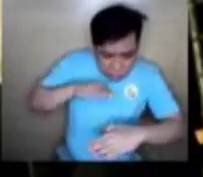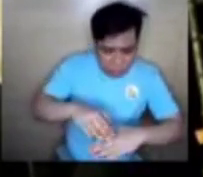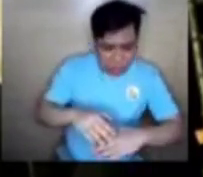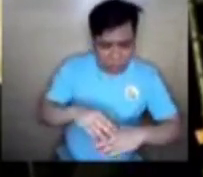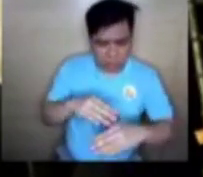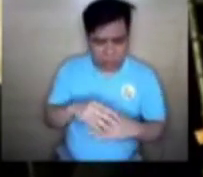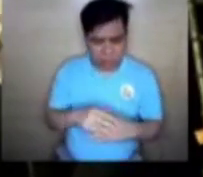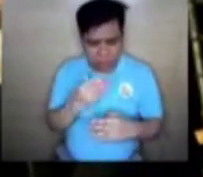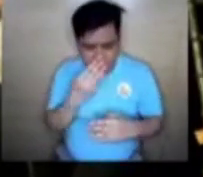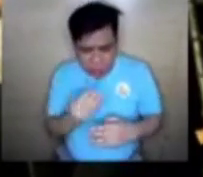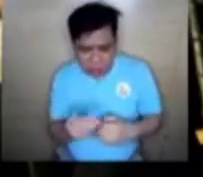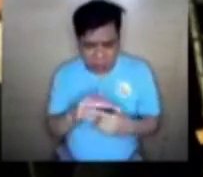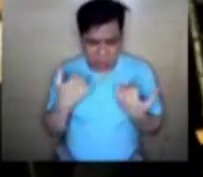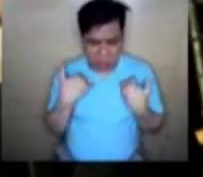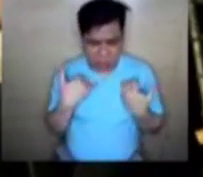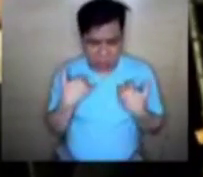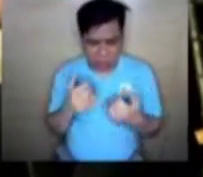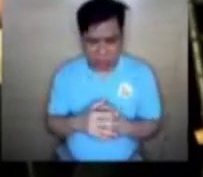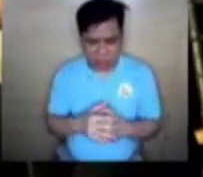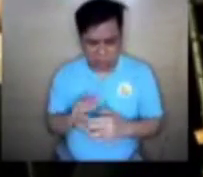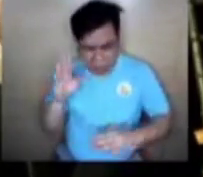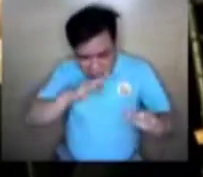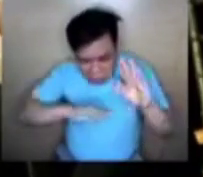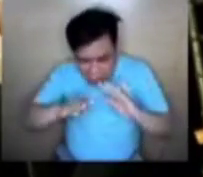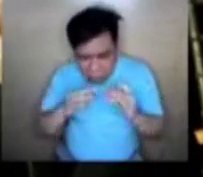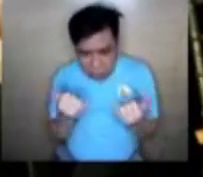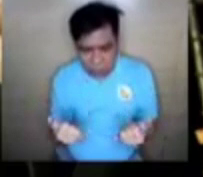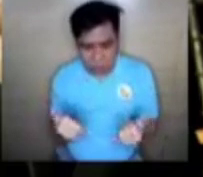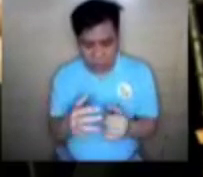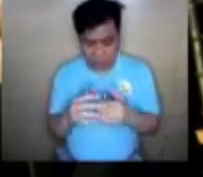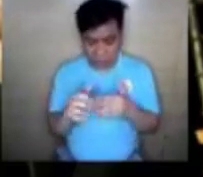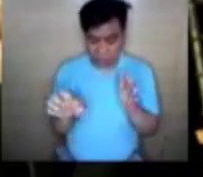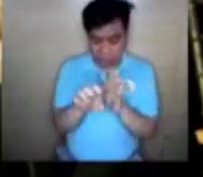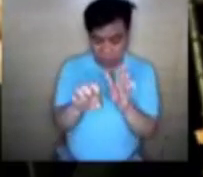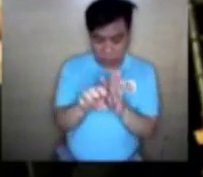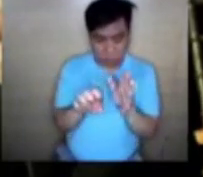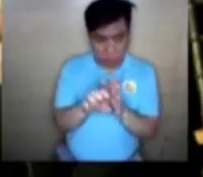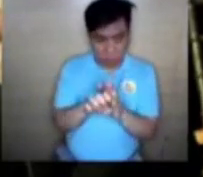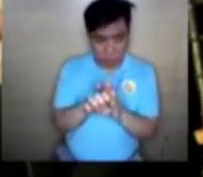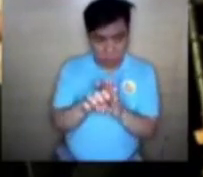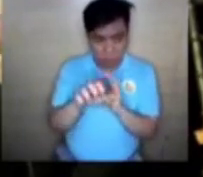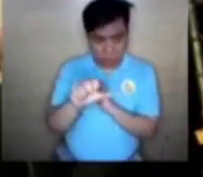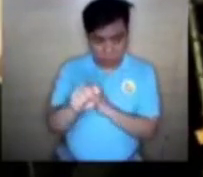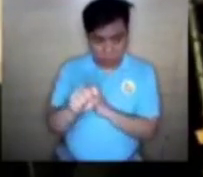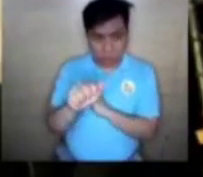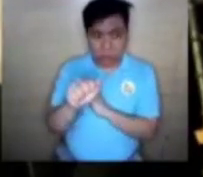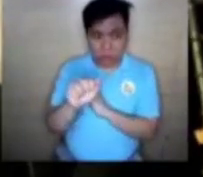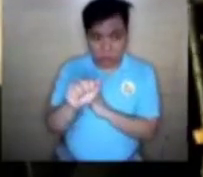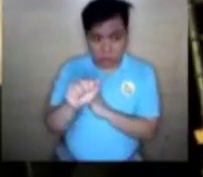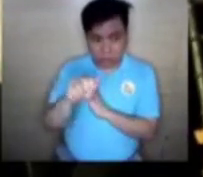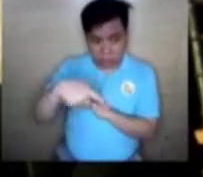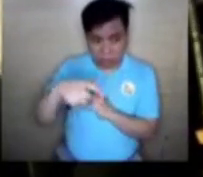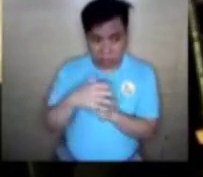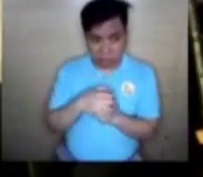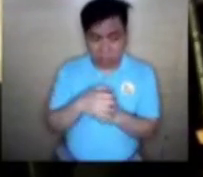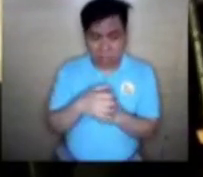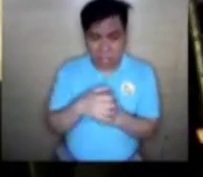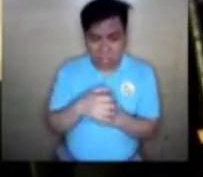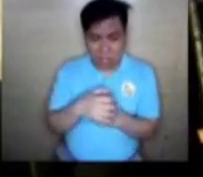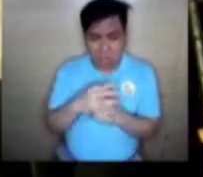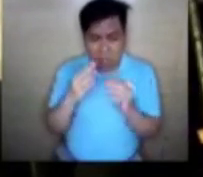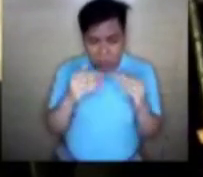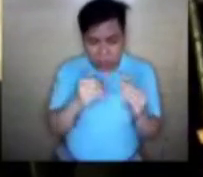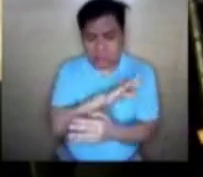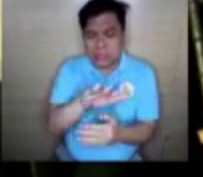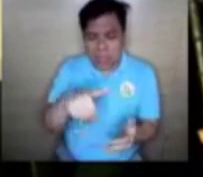mga paraan ang mga problemang ito. Halimbawa, yung sa Southville, finally, halos lahat ay may kuryente na.